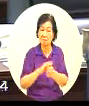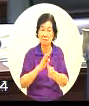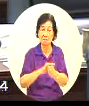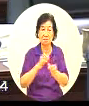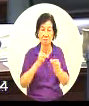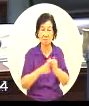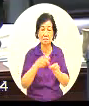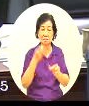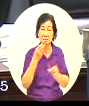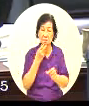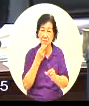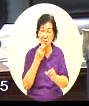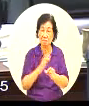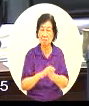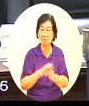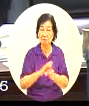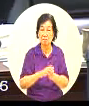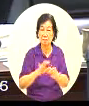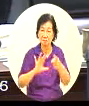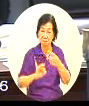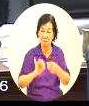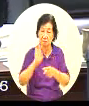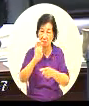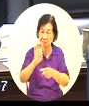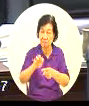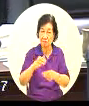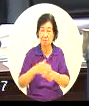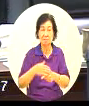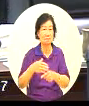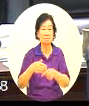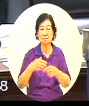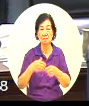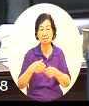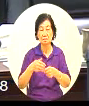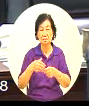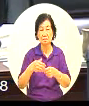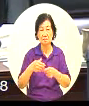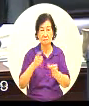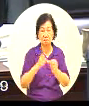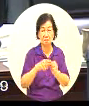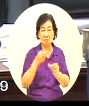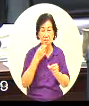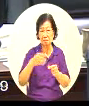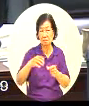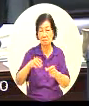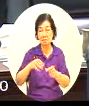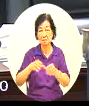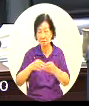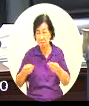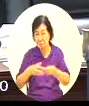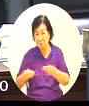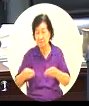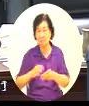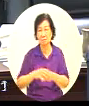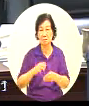吼，40%买起来做咱的，和仁武的这间来这个华伦溜冰馆吼，来做